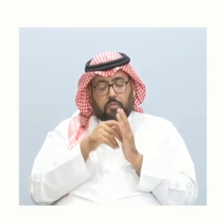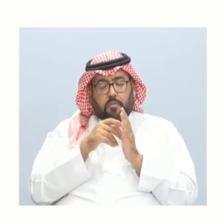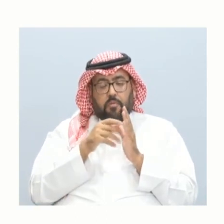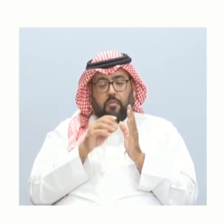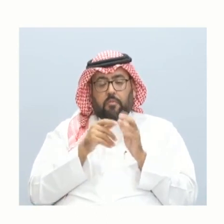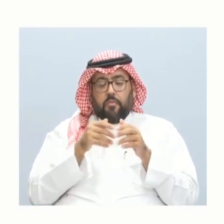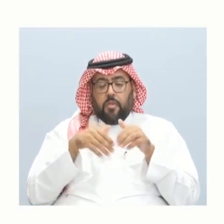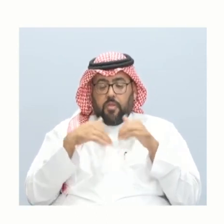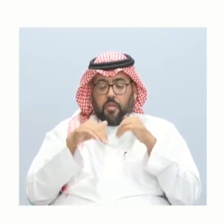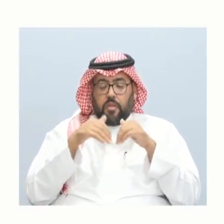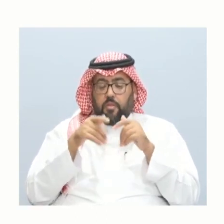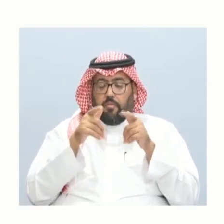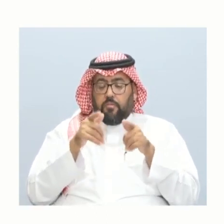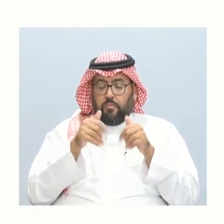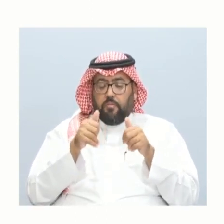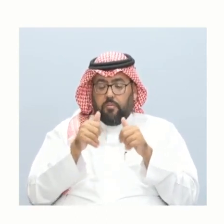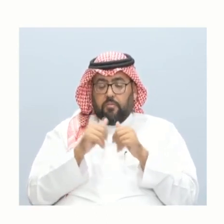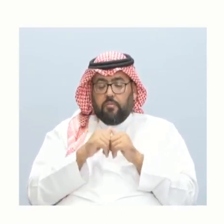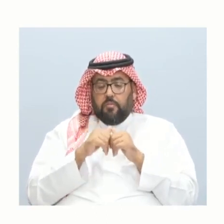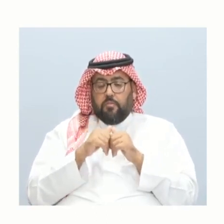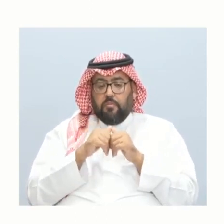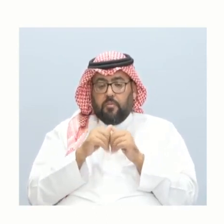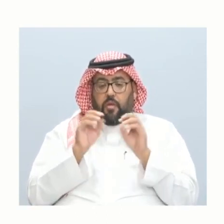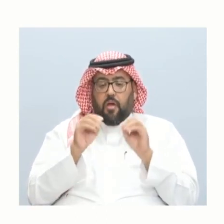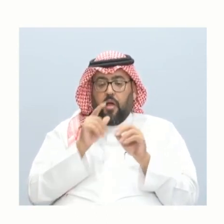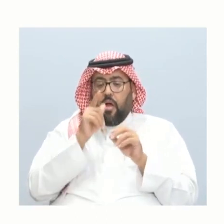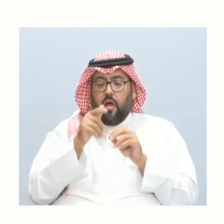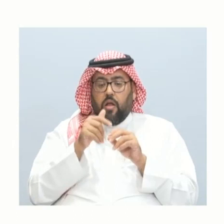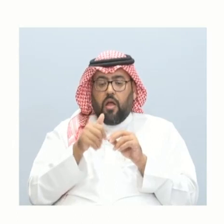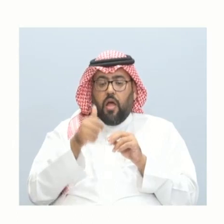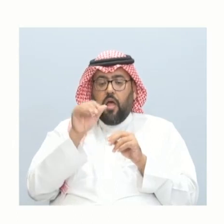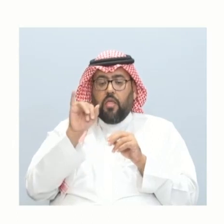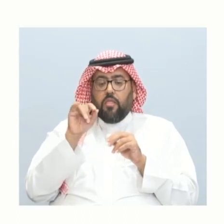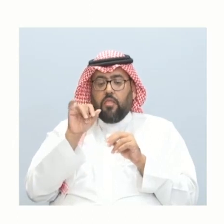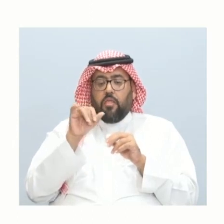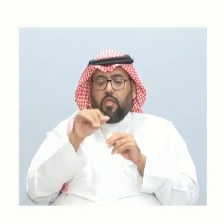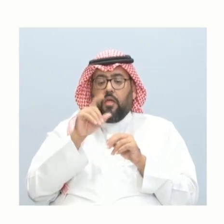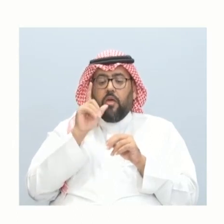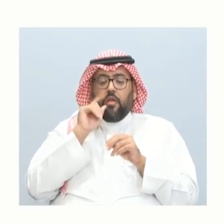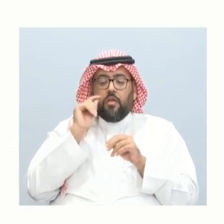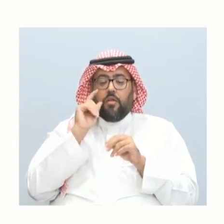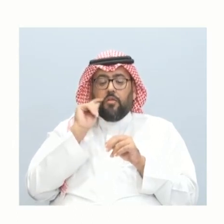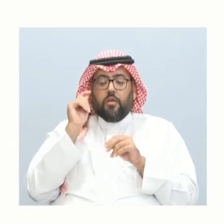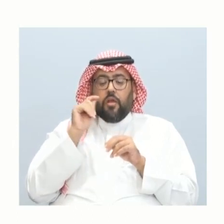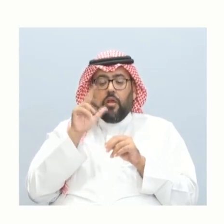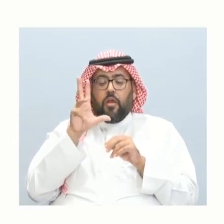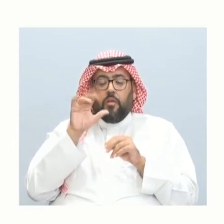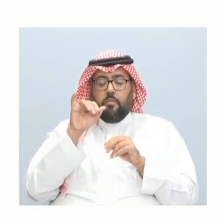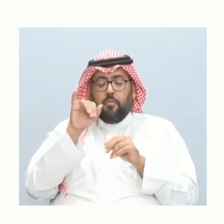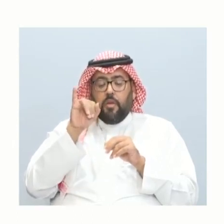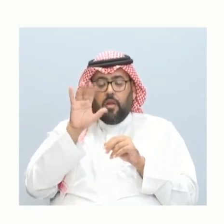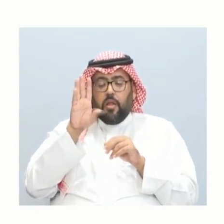بهذه الطريقه قال احد رجالي الملك عبد العزيز عندما فتح